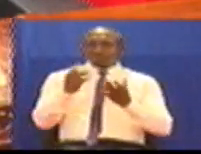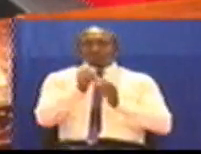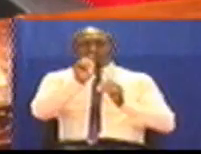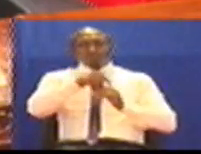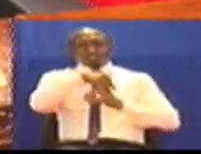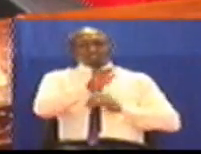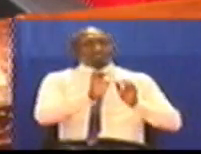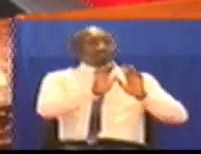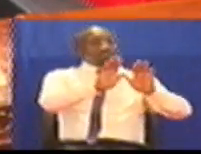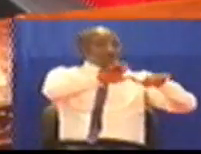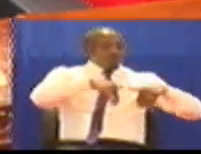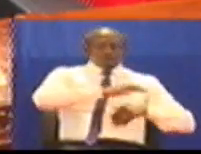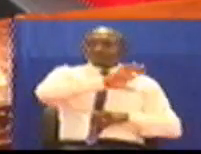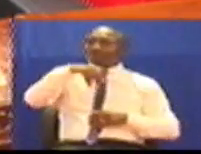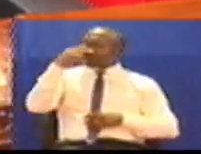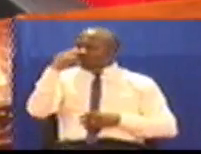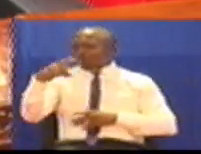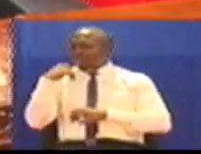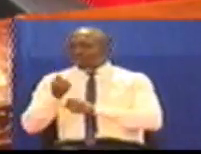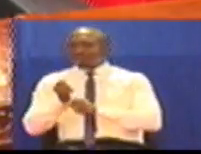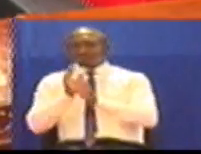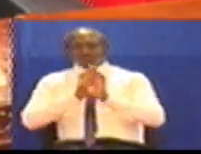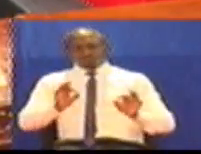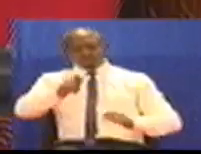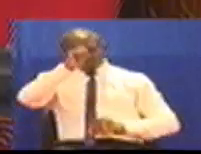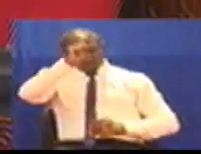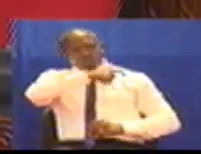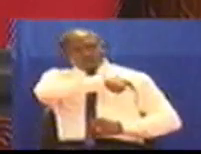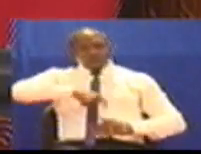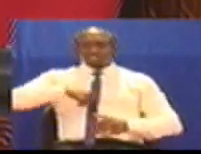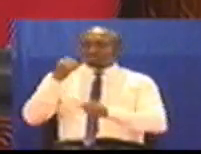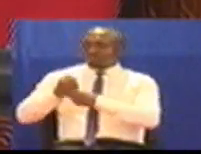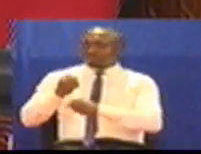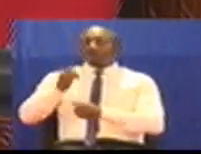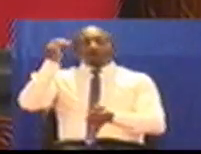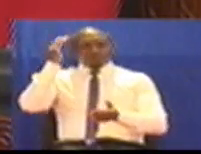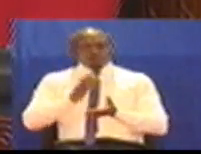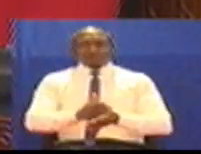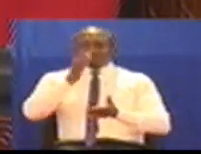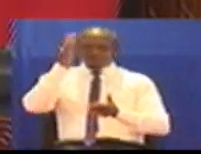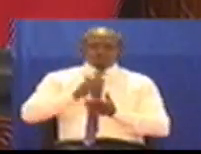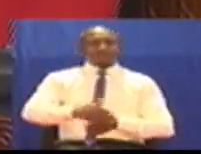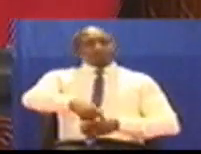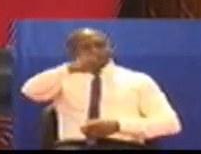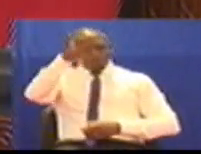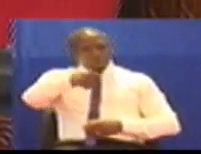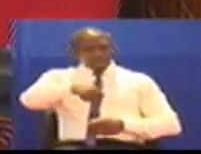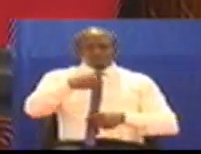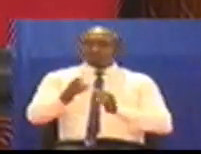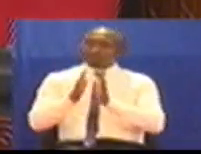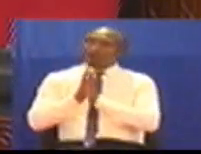sababu sote tunaona kazi nzuri ambayo inafanyika na Mheshimiwa Rais. Hakika tunampongeza na tunaendelea kumwombea kwa Mwenyezi